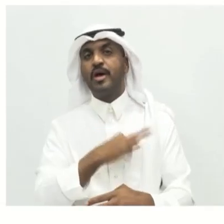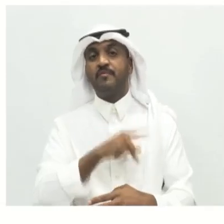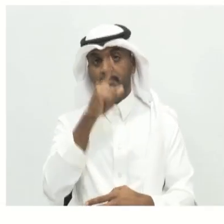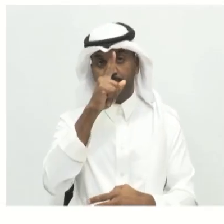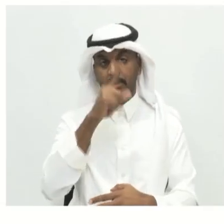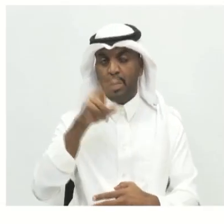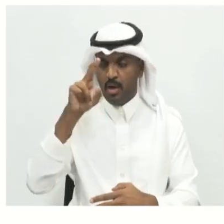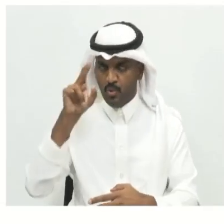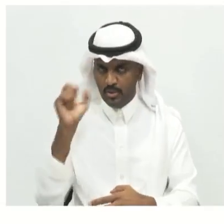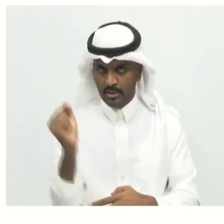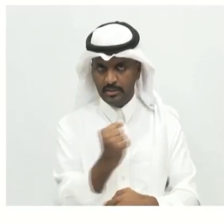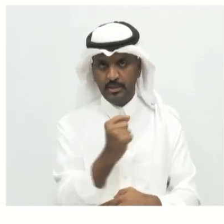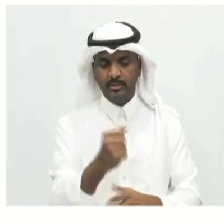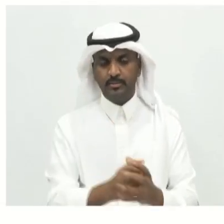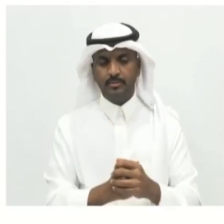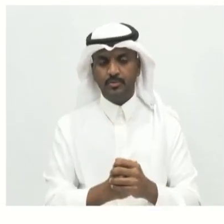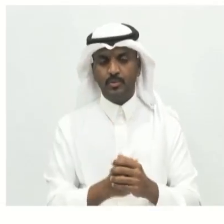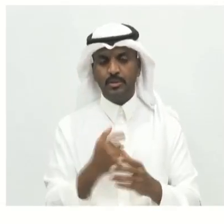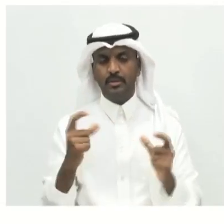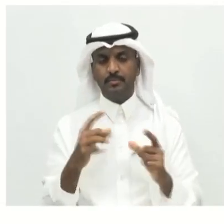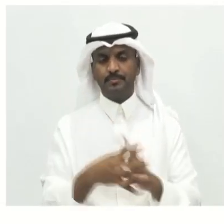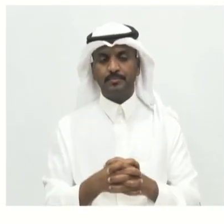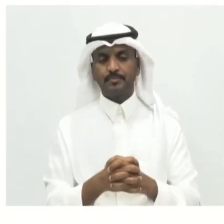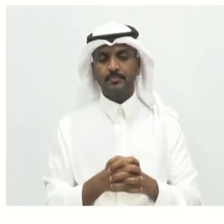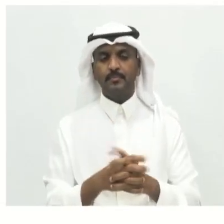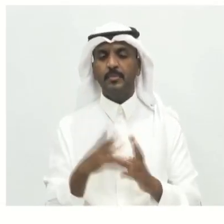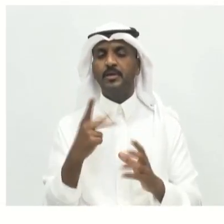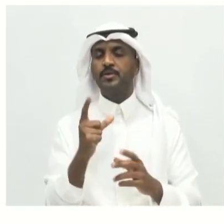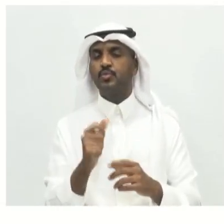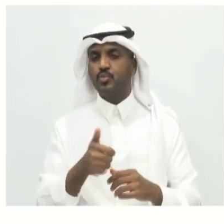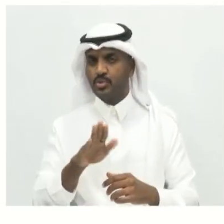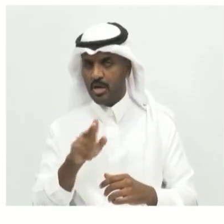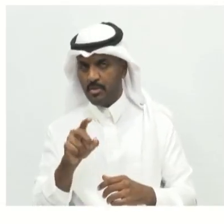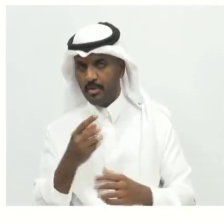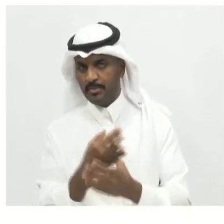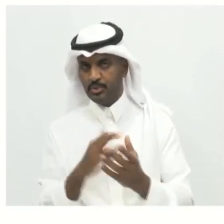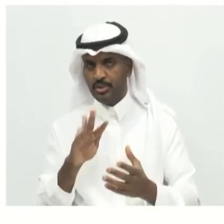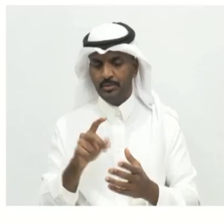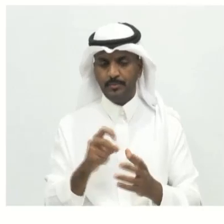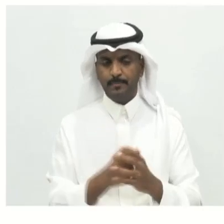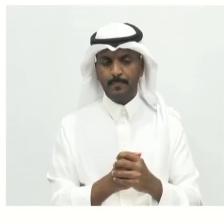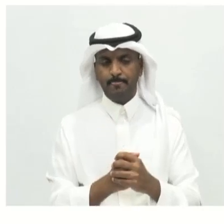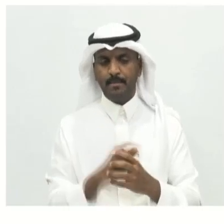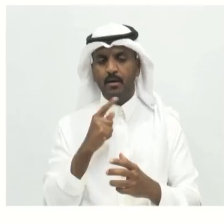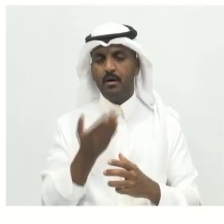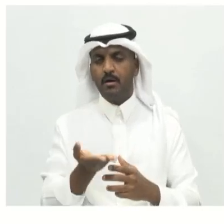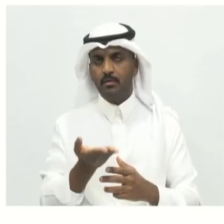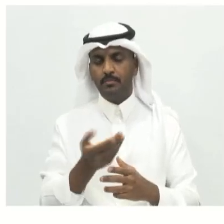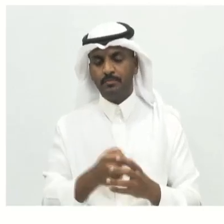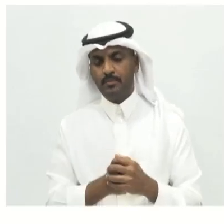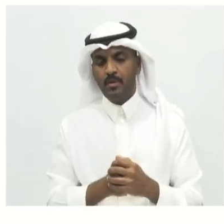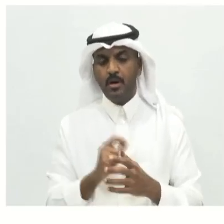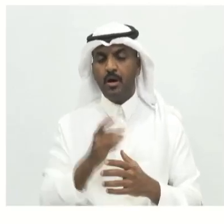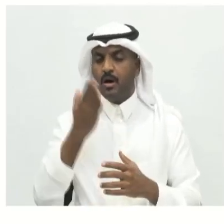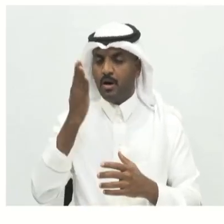وتقديره والدليل على ذلك عن اسامه بن شريك قال